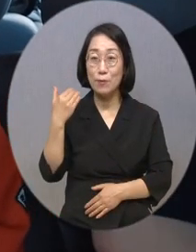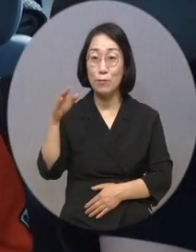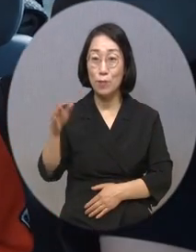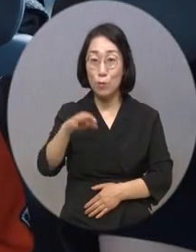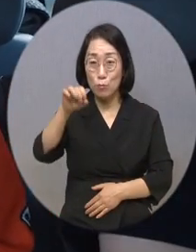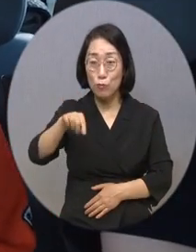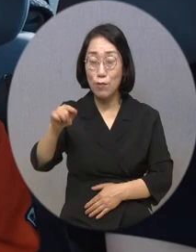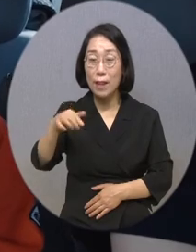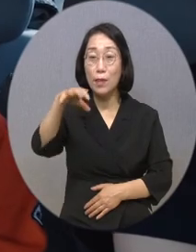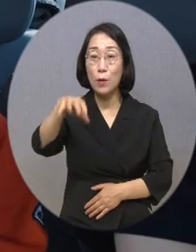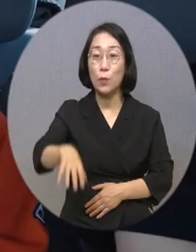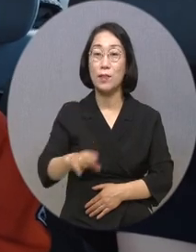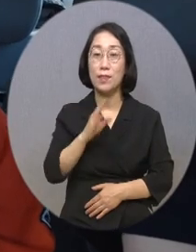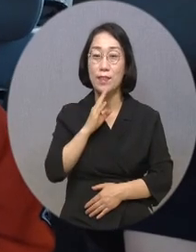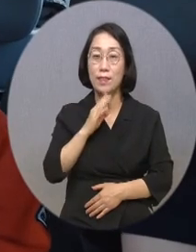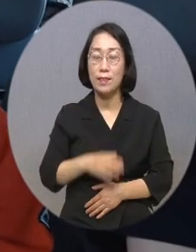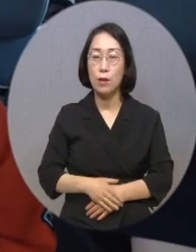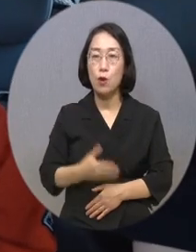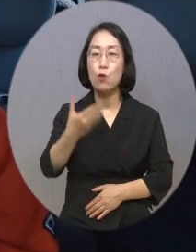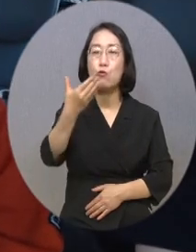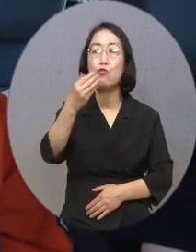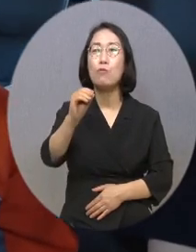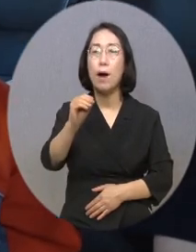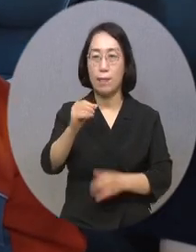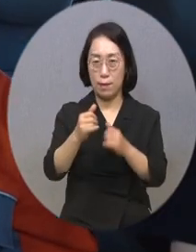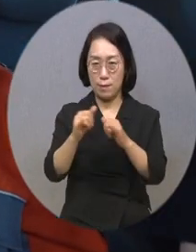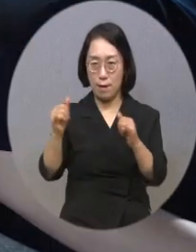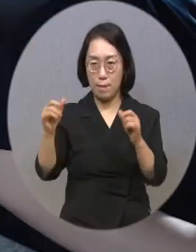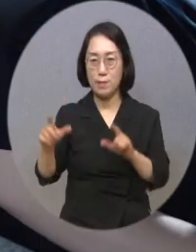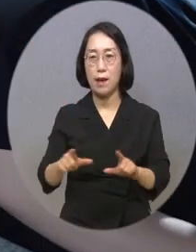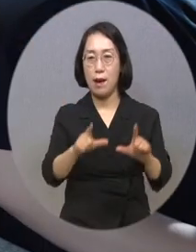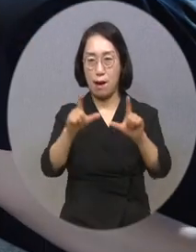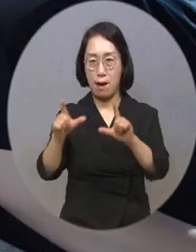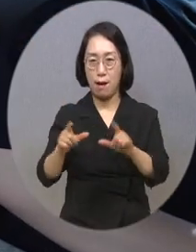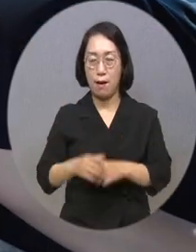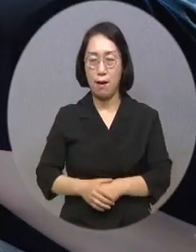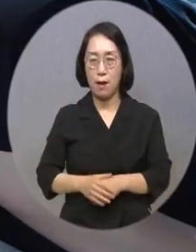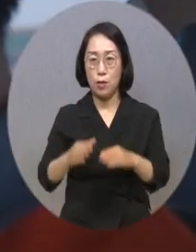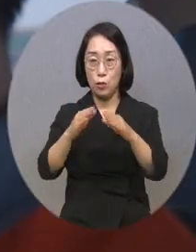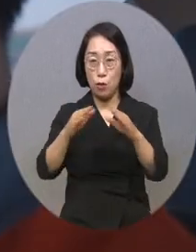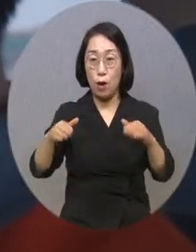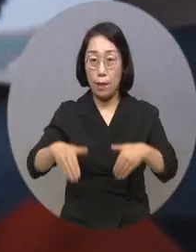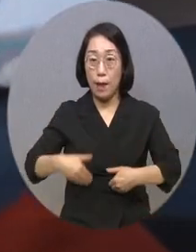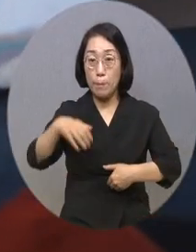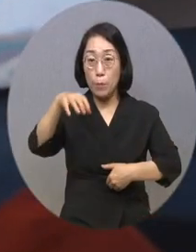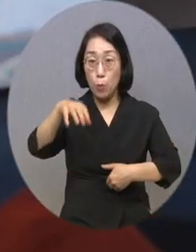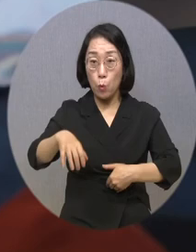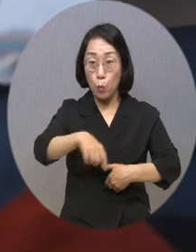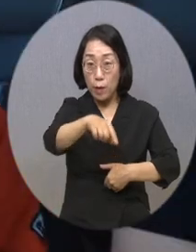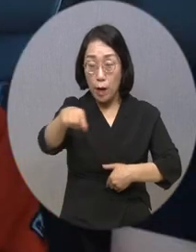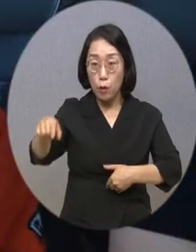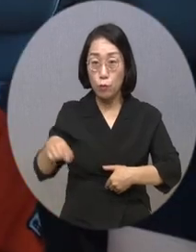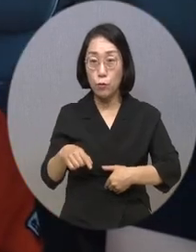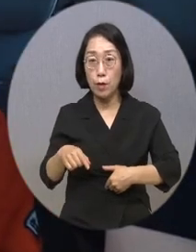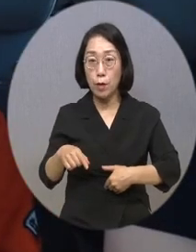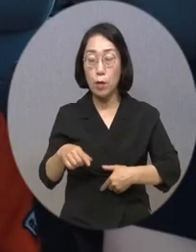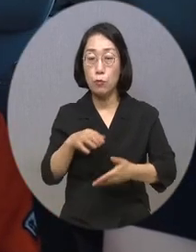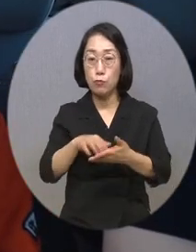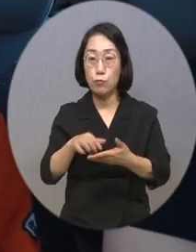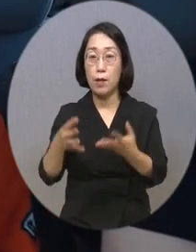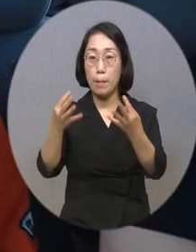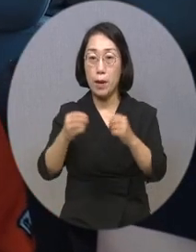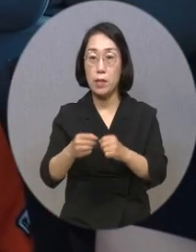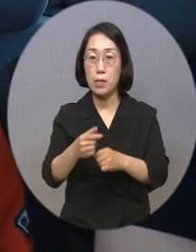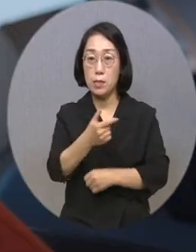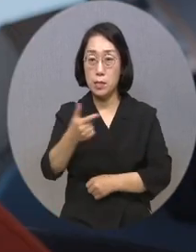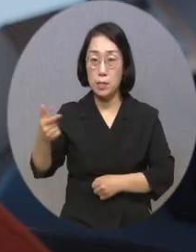만! 대략 한 9만 명의 도시입니다. 9만 명. 전라남도에서 꽤 이게 커요. 제가 조사해본 바로는. 왜 오늘 되게